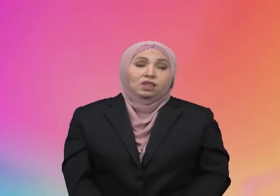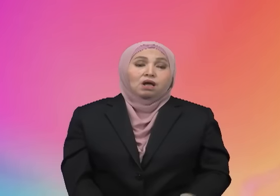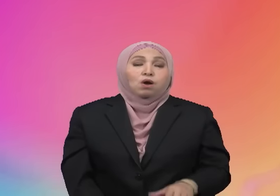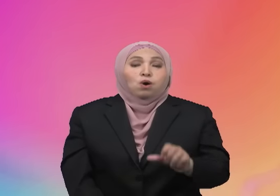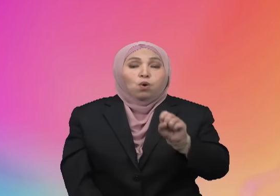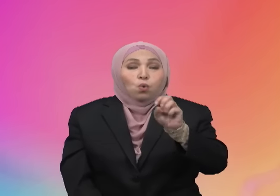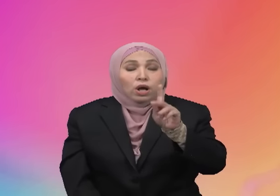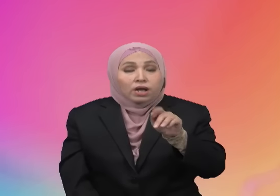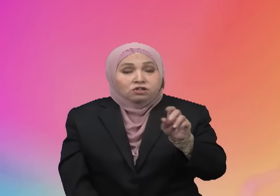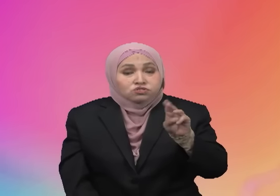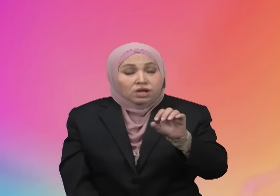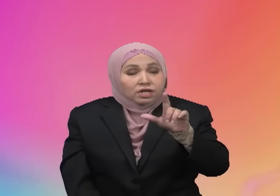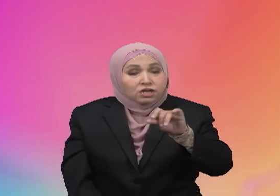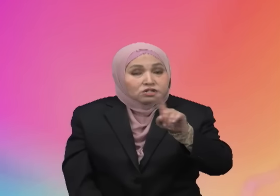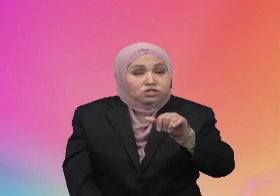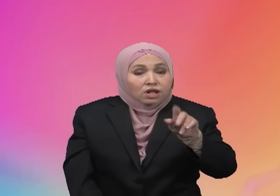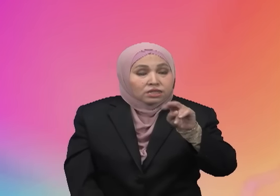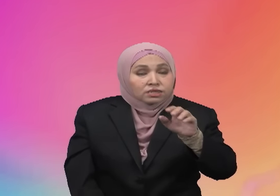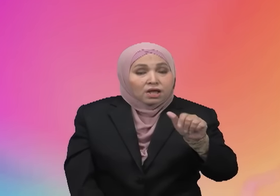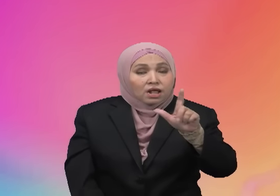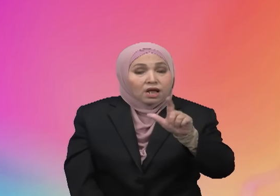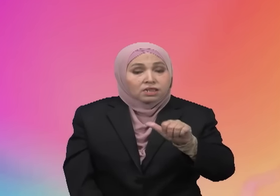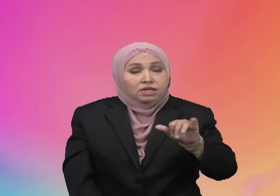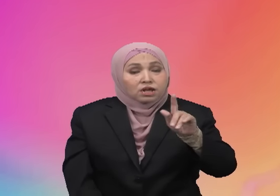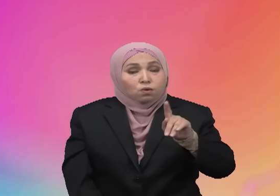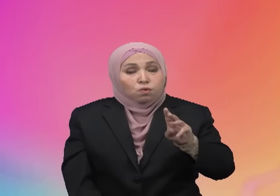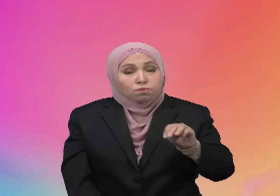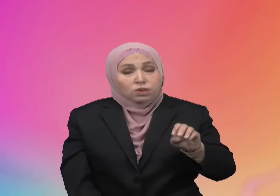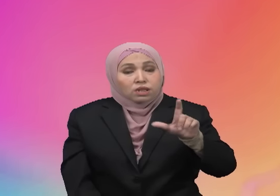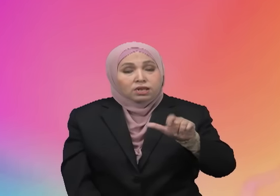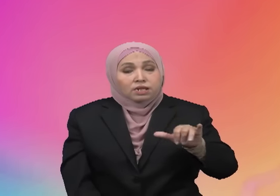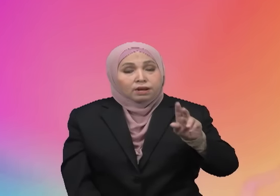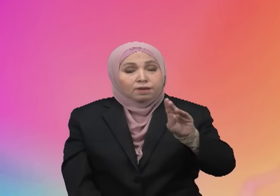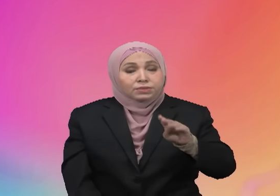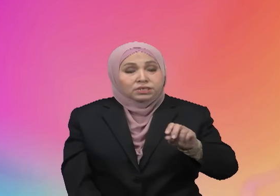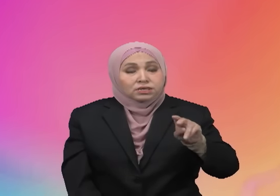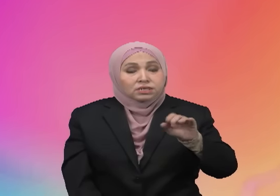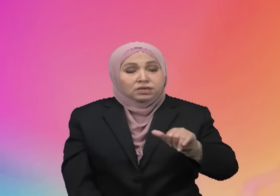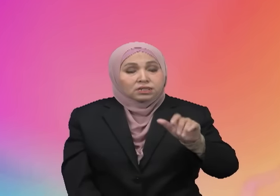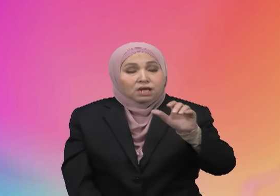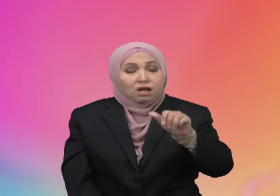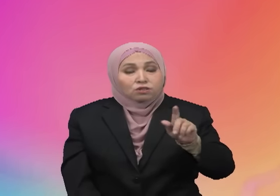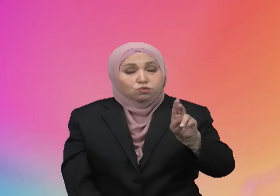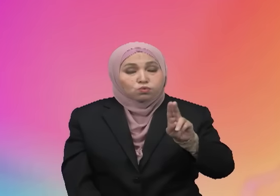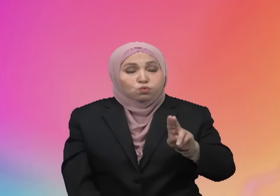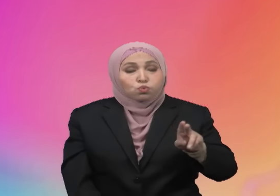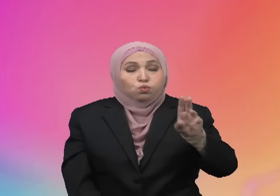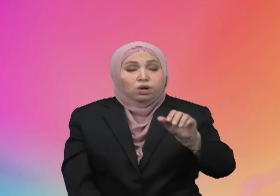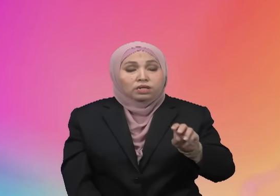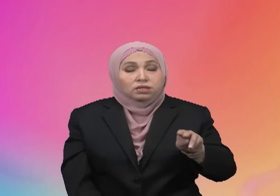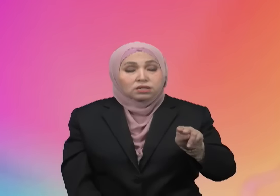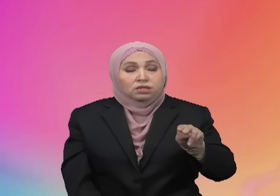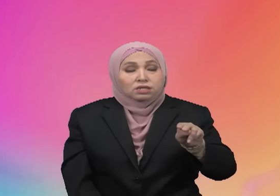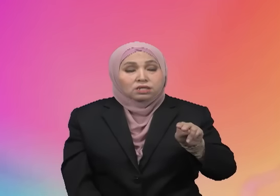Wa kadhalika ja'alna li kulli nabiyyin